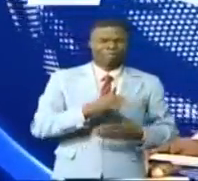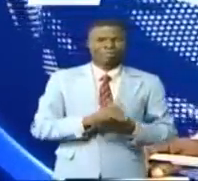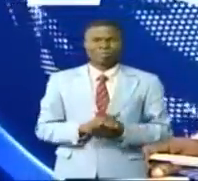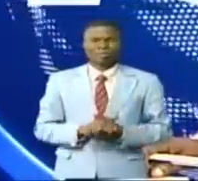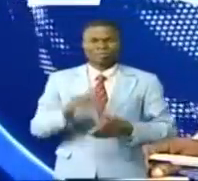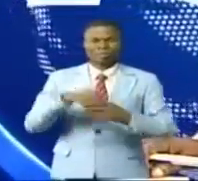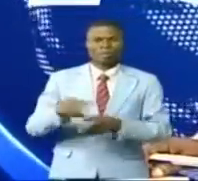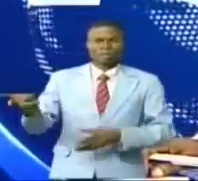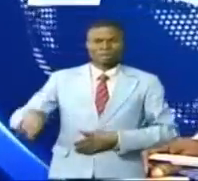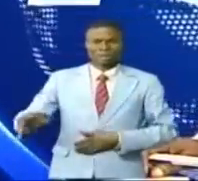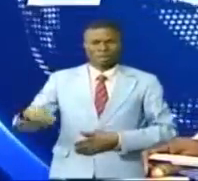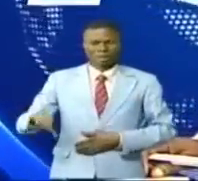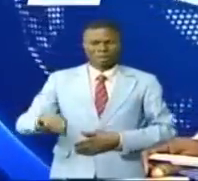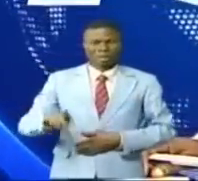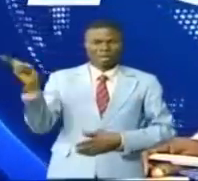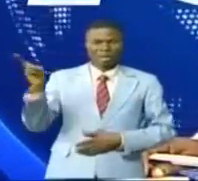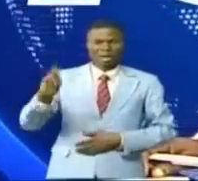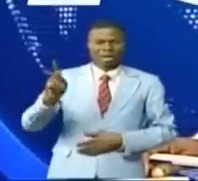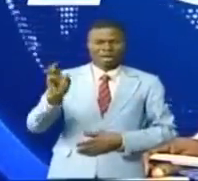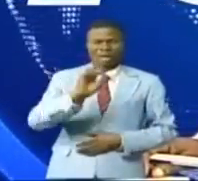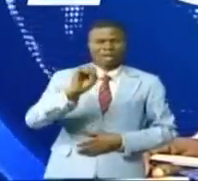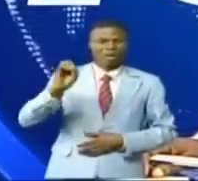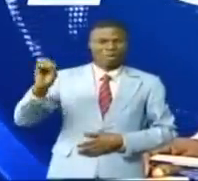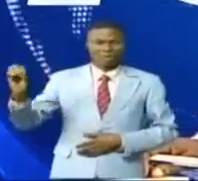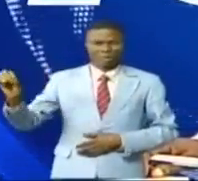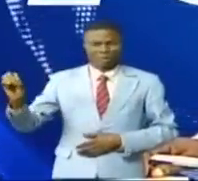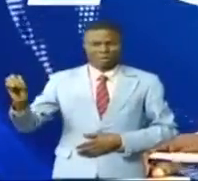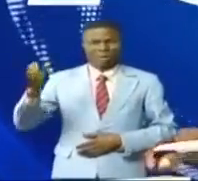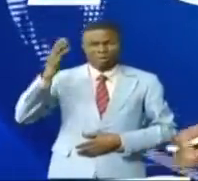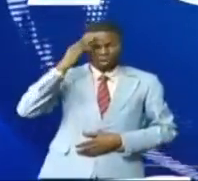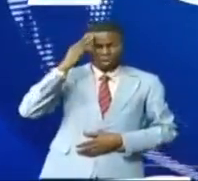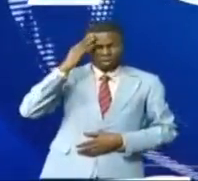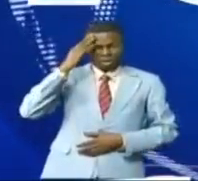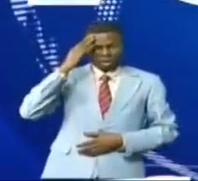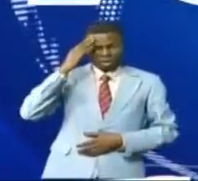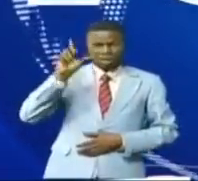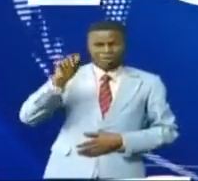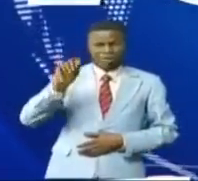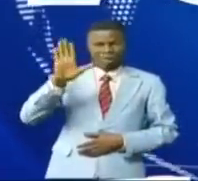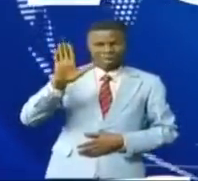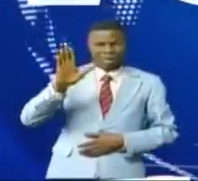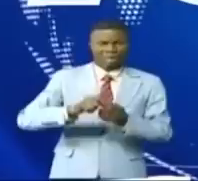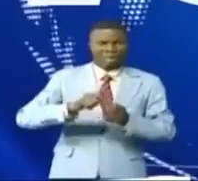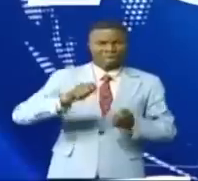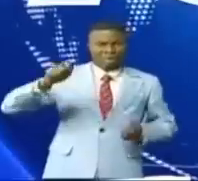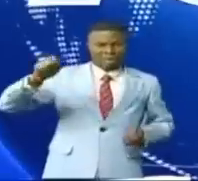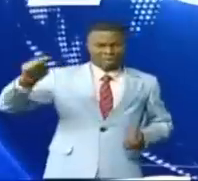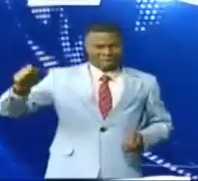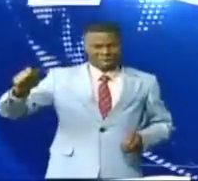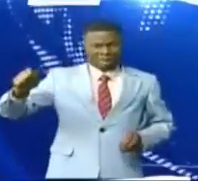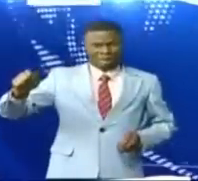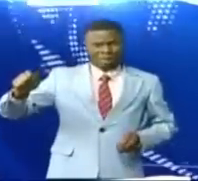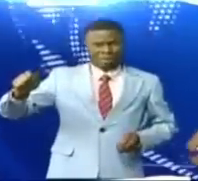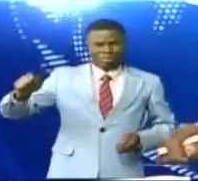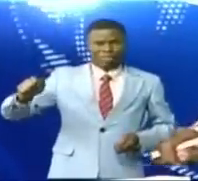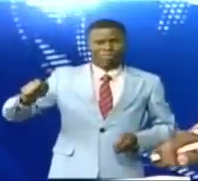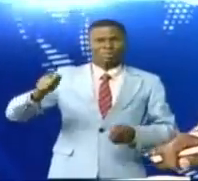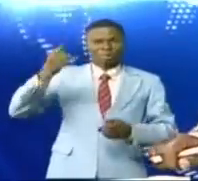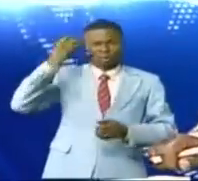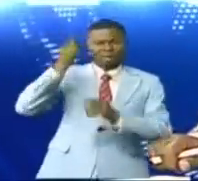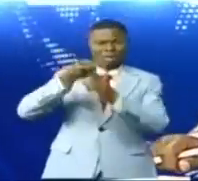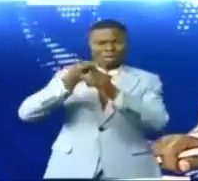Dans la province du Kasaï oriental, sachez qu'en dehors de 25 km